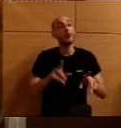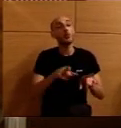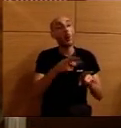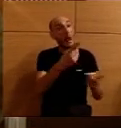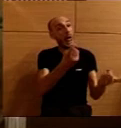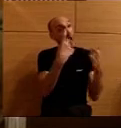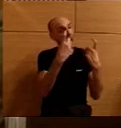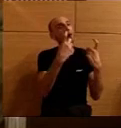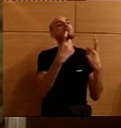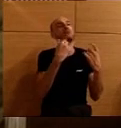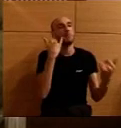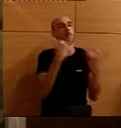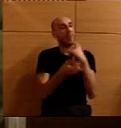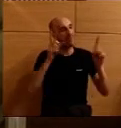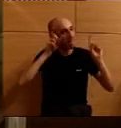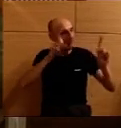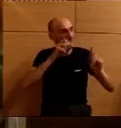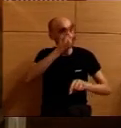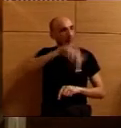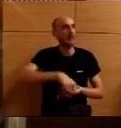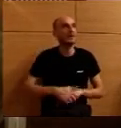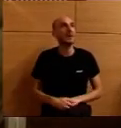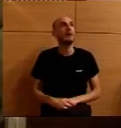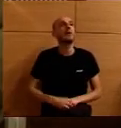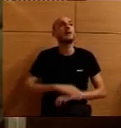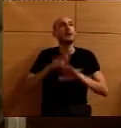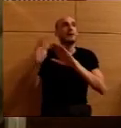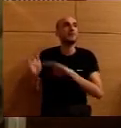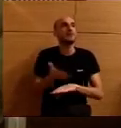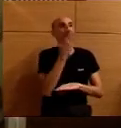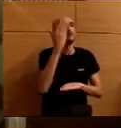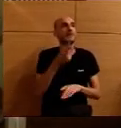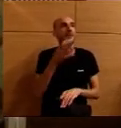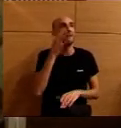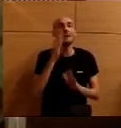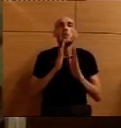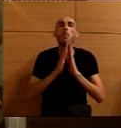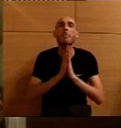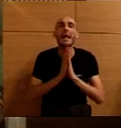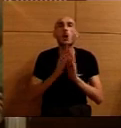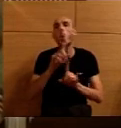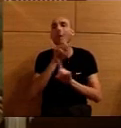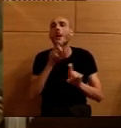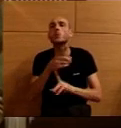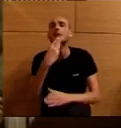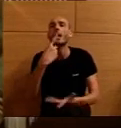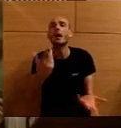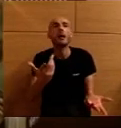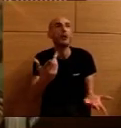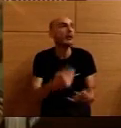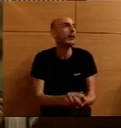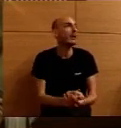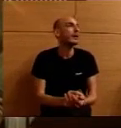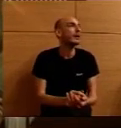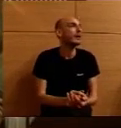poden donar. Esta, per una part. I per l'altra... Oh, això era un prec o una pregunta? Això era un prec. He dit